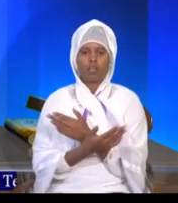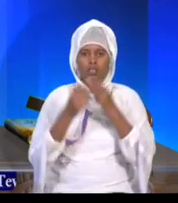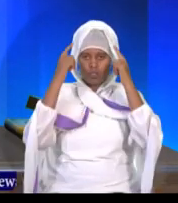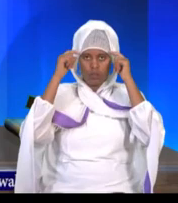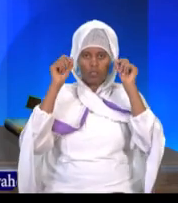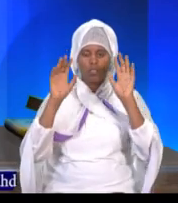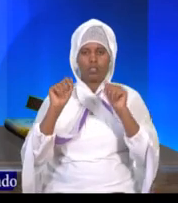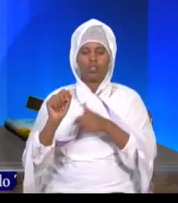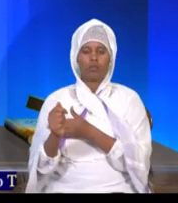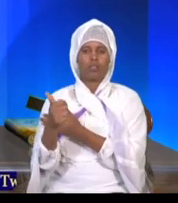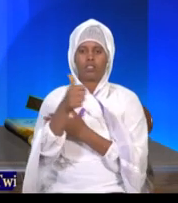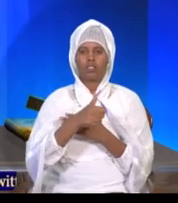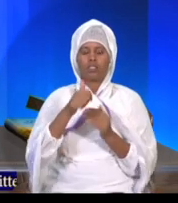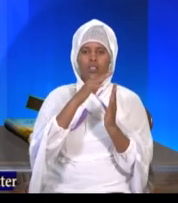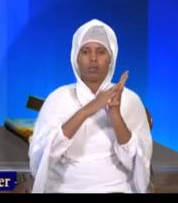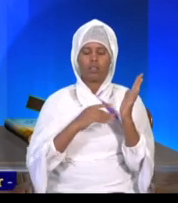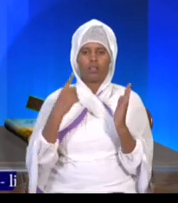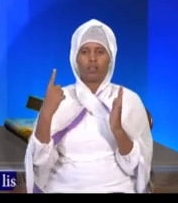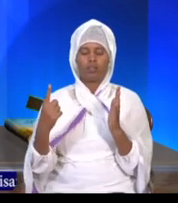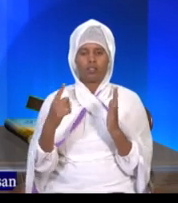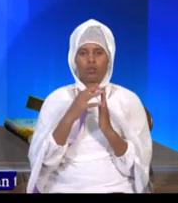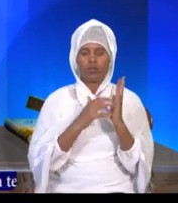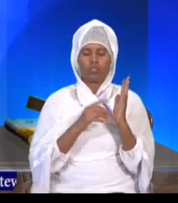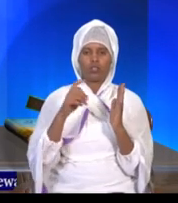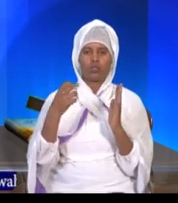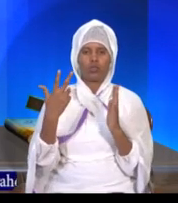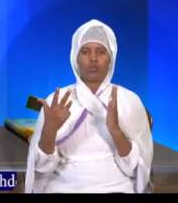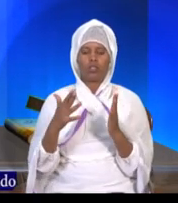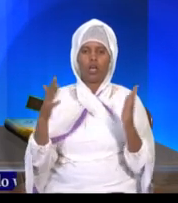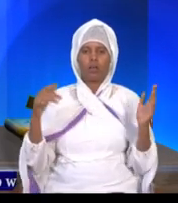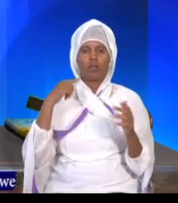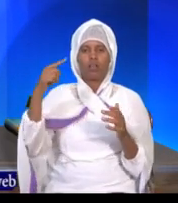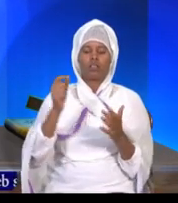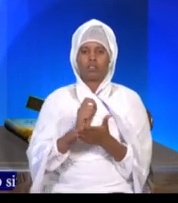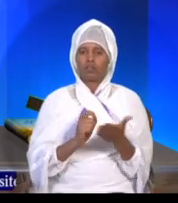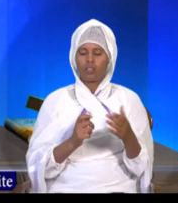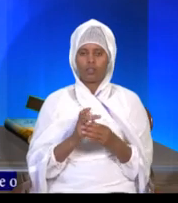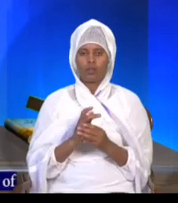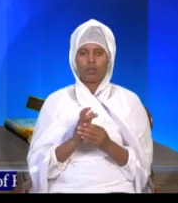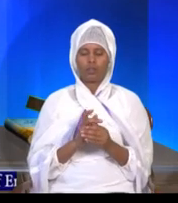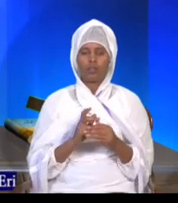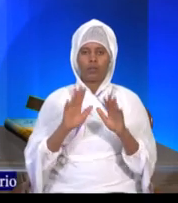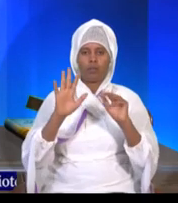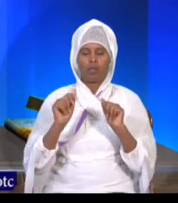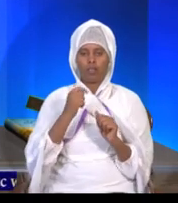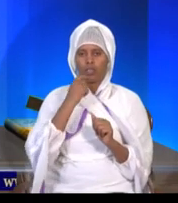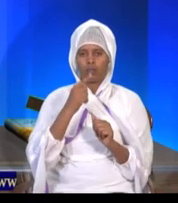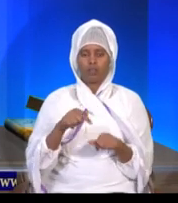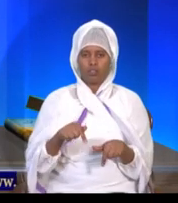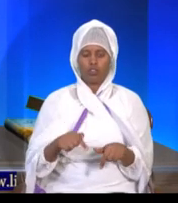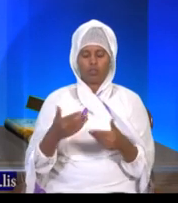سوء عنا ينبر نبي إيسا إياسا معرف حدا فقد عصا شمو أنت عبق ألكو هيبنا مبقاري